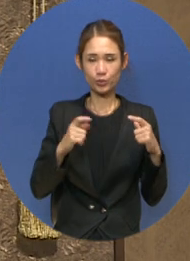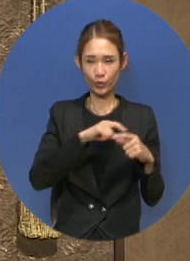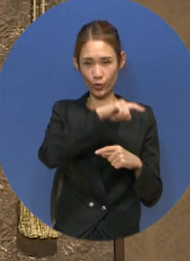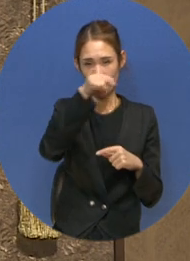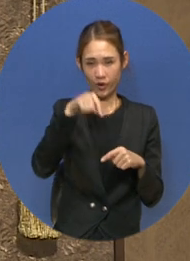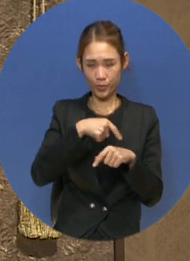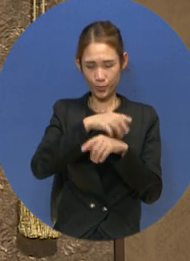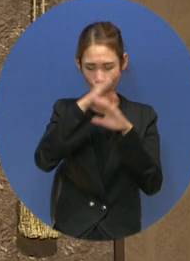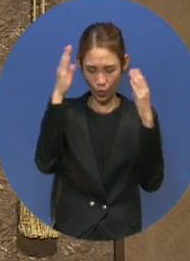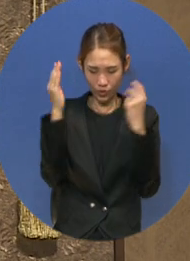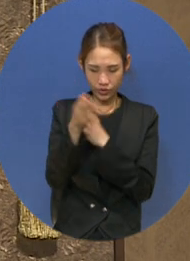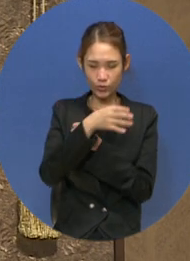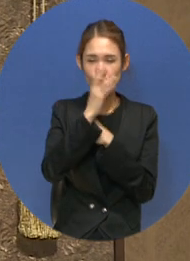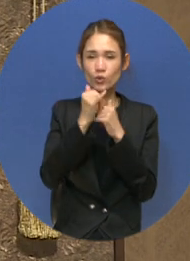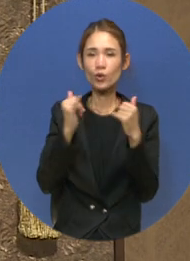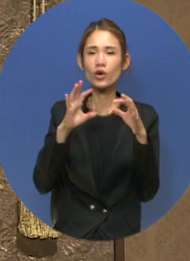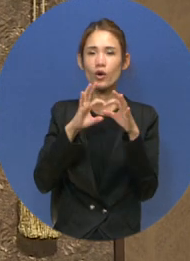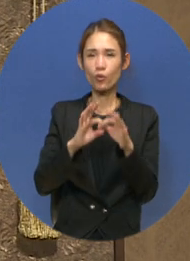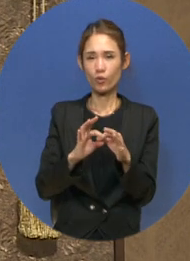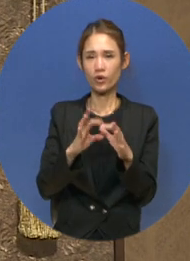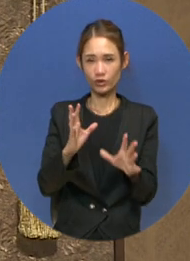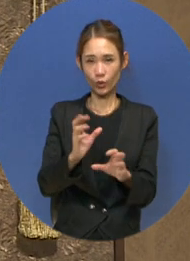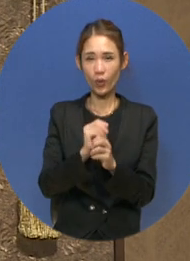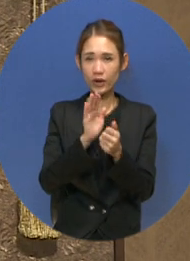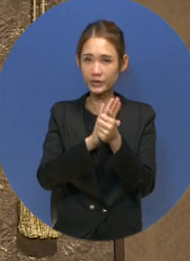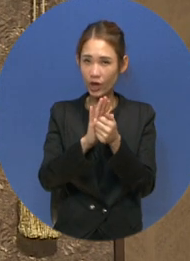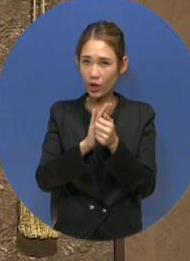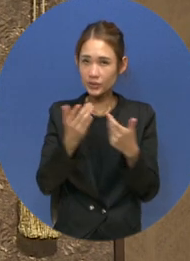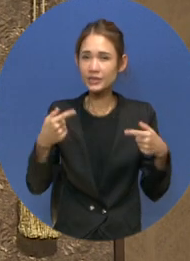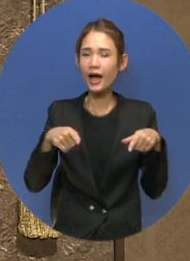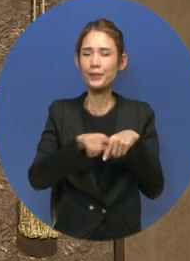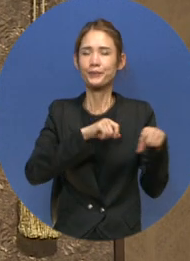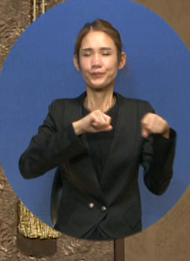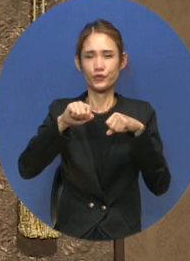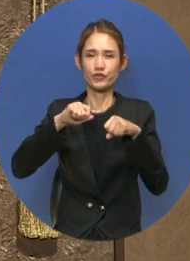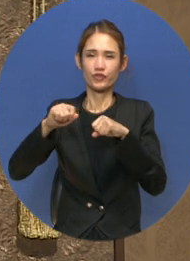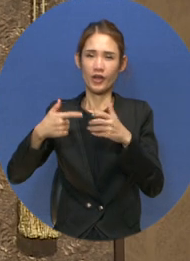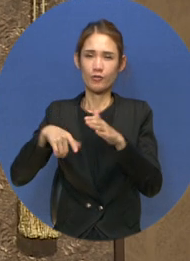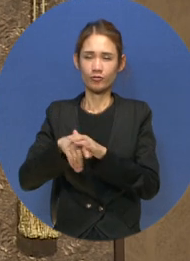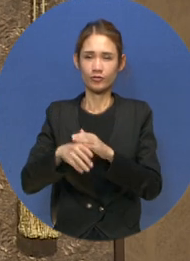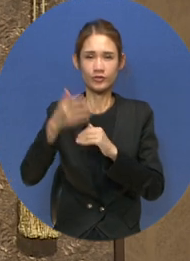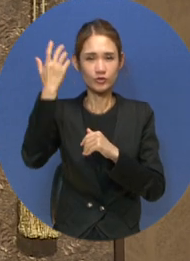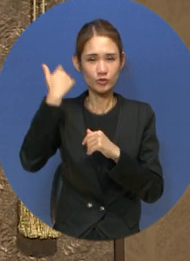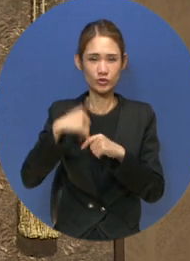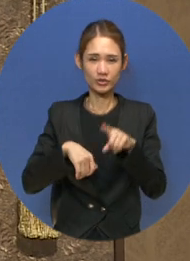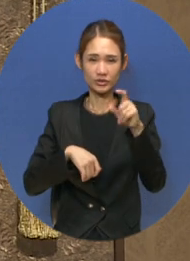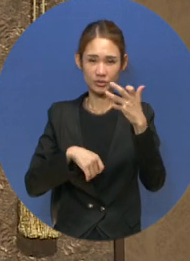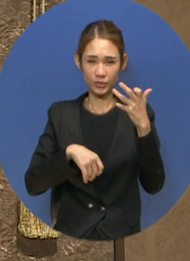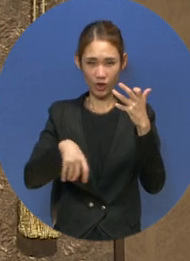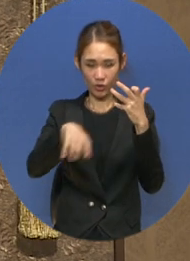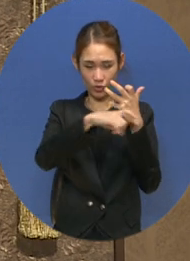그 노인들에 대한 통합 서비스를 이제 함께 수행해 나가는 영등포의 18개 동에 있는 노인들에 대한